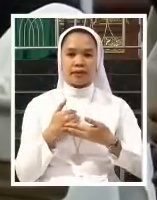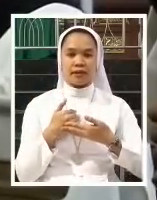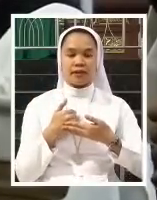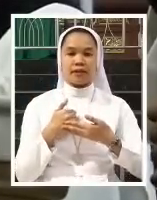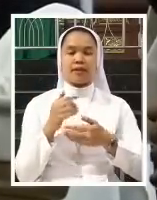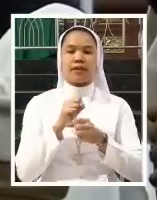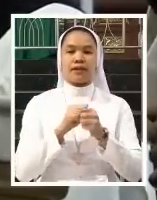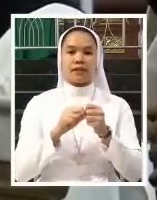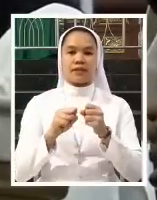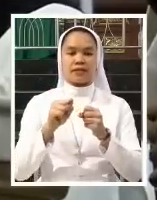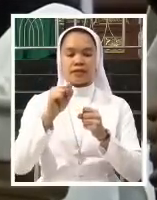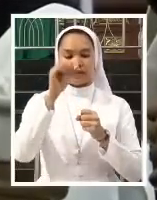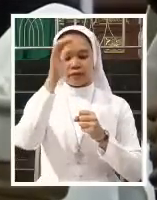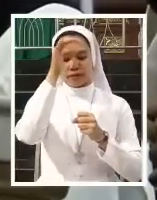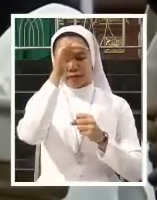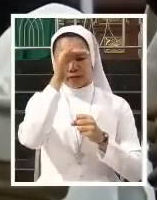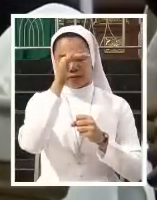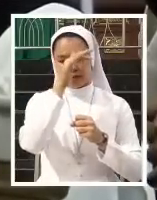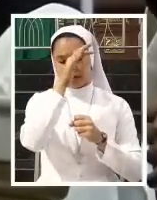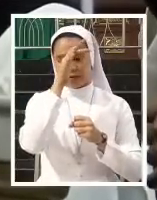kaya linedan ako